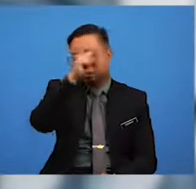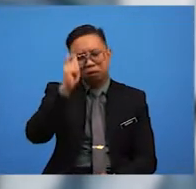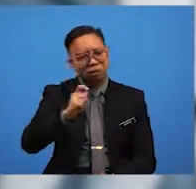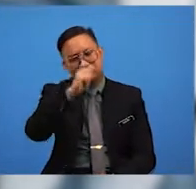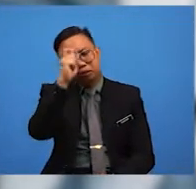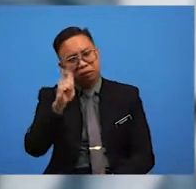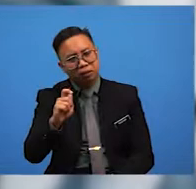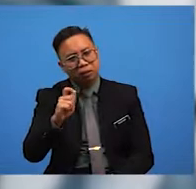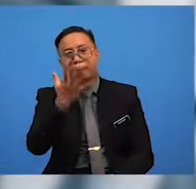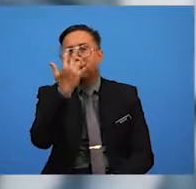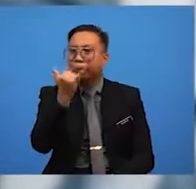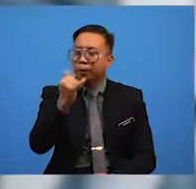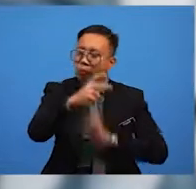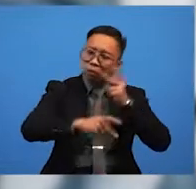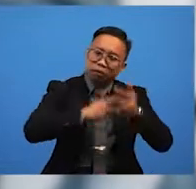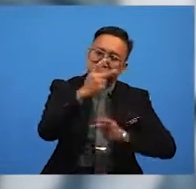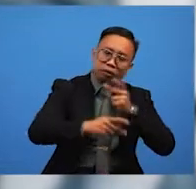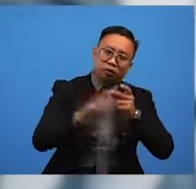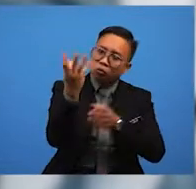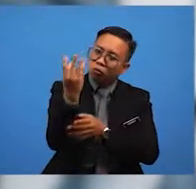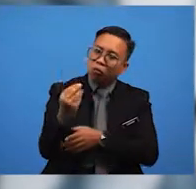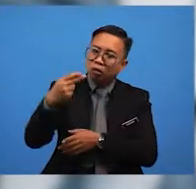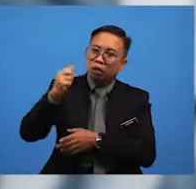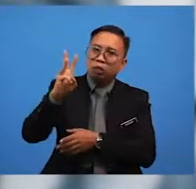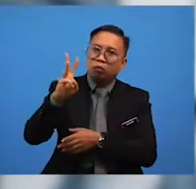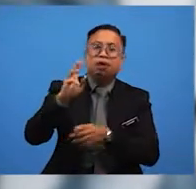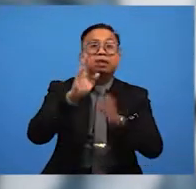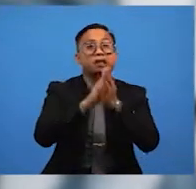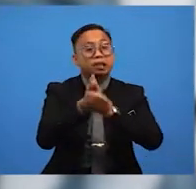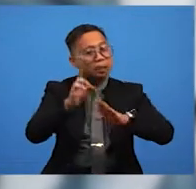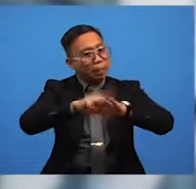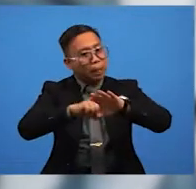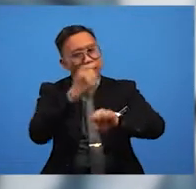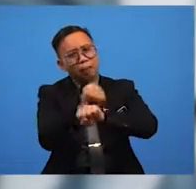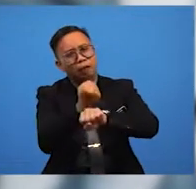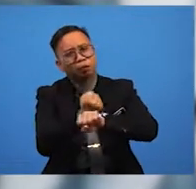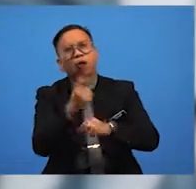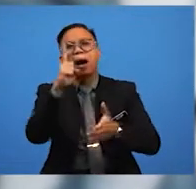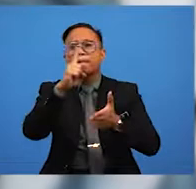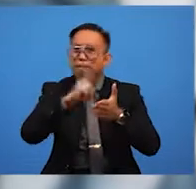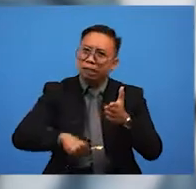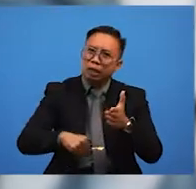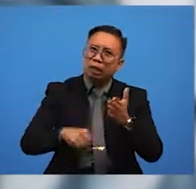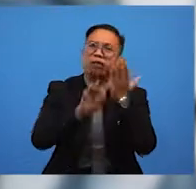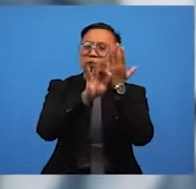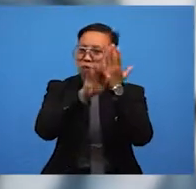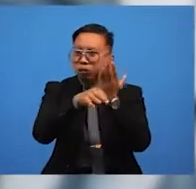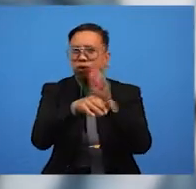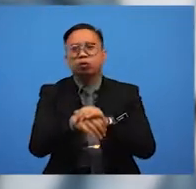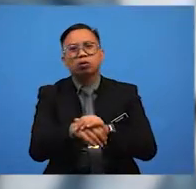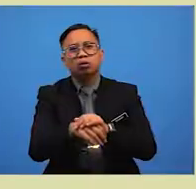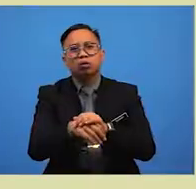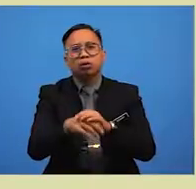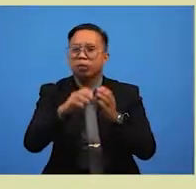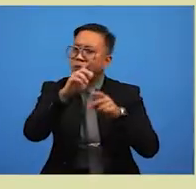tertanya-tanya mengapa proses lulu hawa berlaku terhadap batuan? Apakah faktor-faktor yang mempengaruhi proses lulu